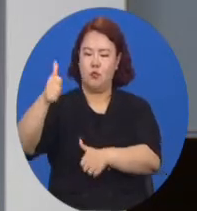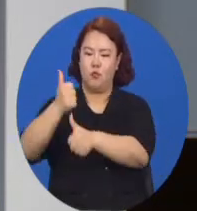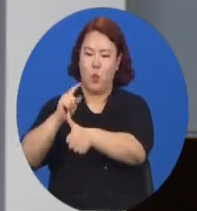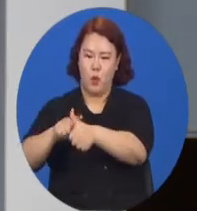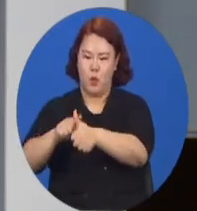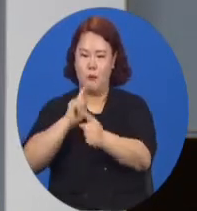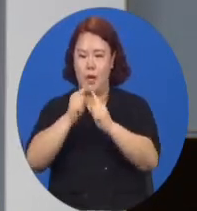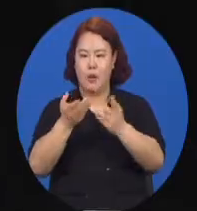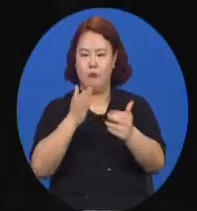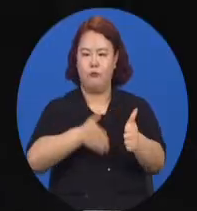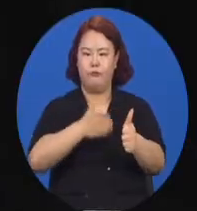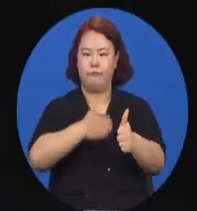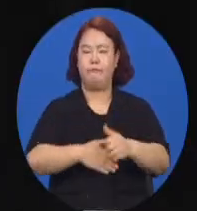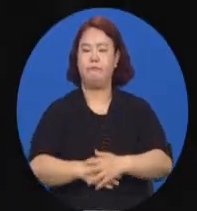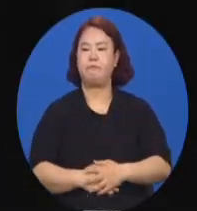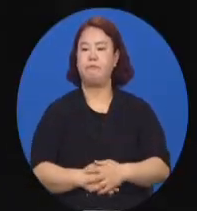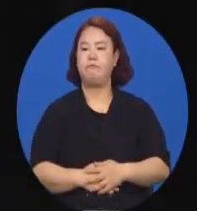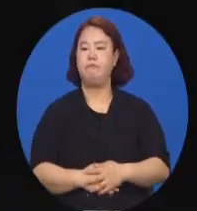드리겠습니다.